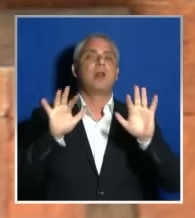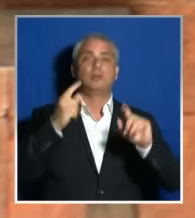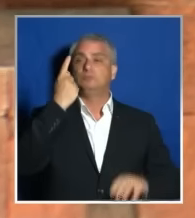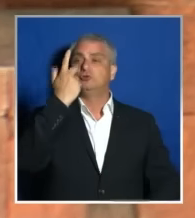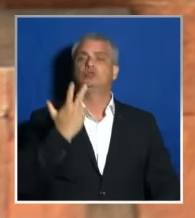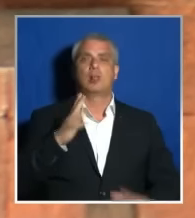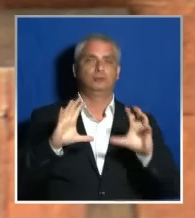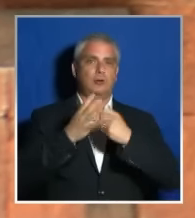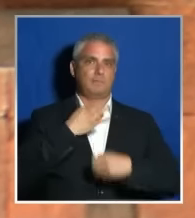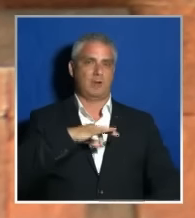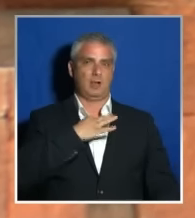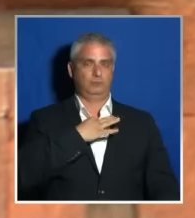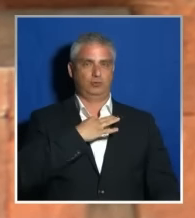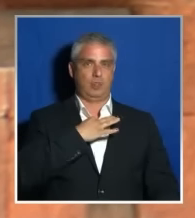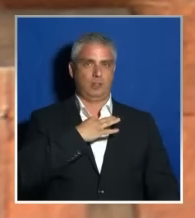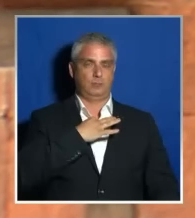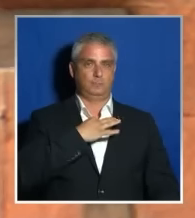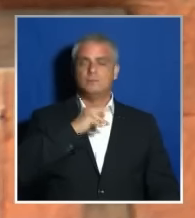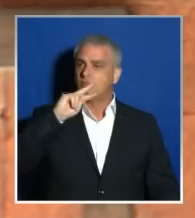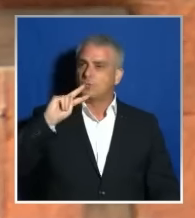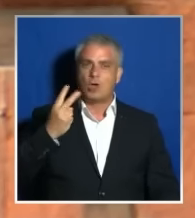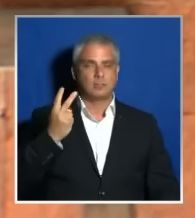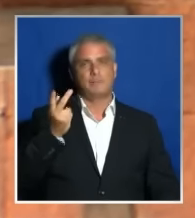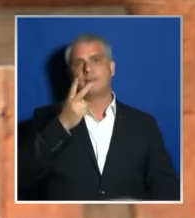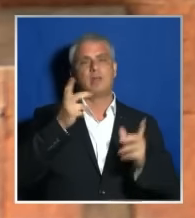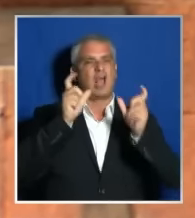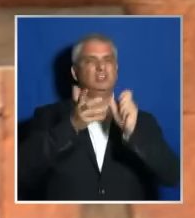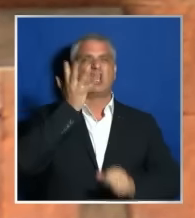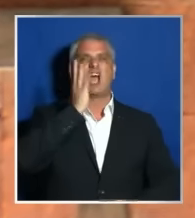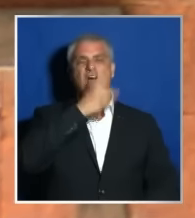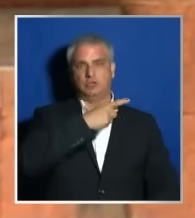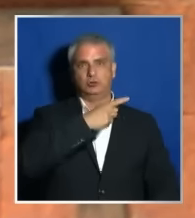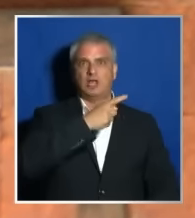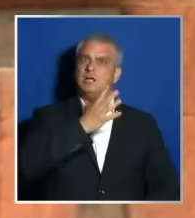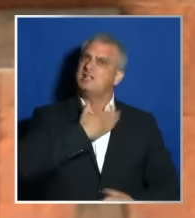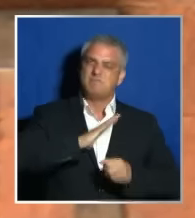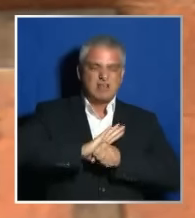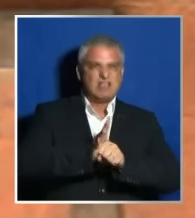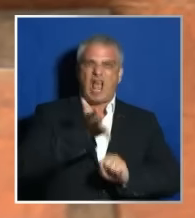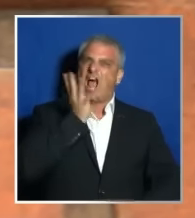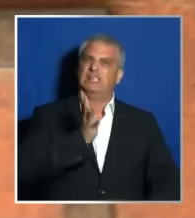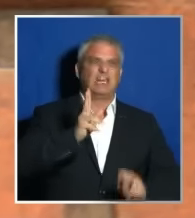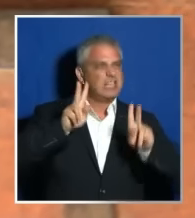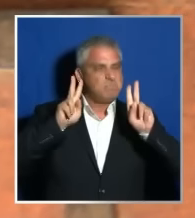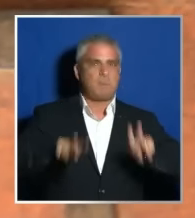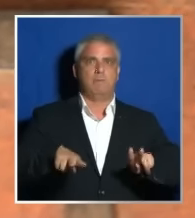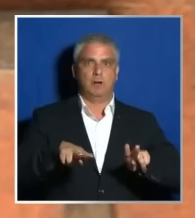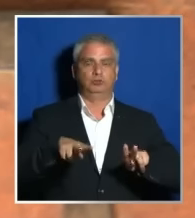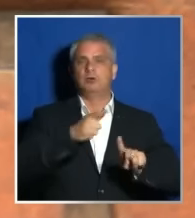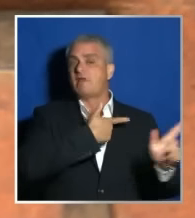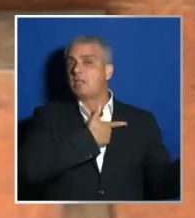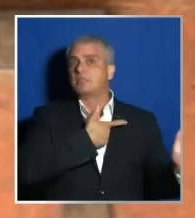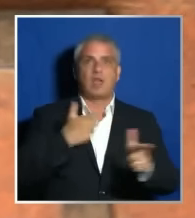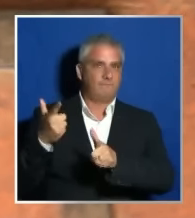שליש מעמנו, שוב קמו עלינו אנשי רשע, חדורי אכזריות תהומית. הם